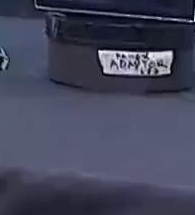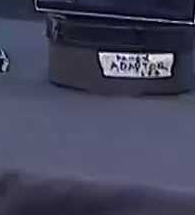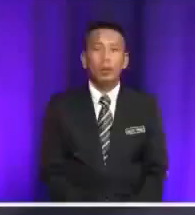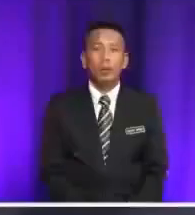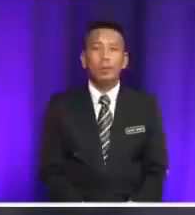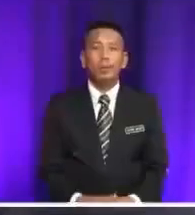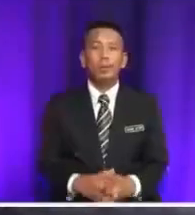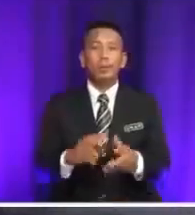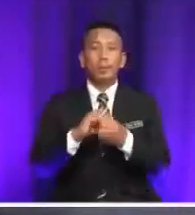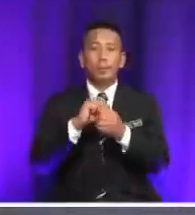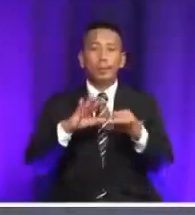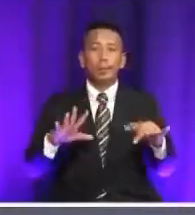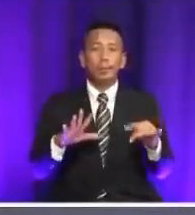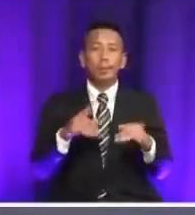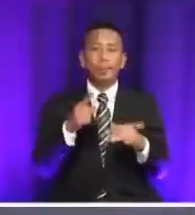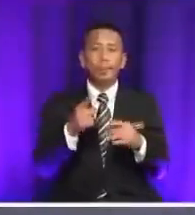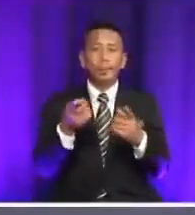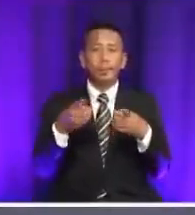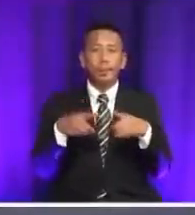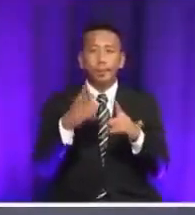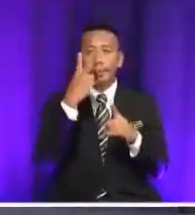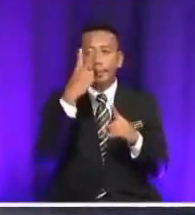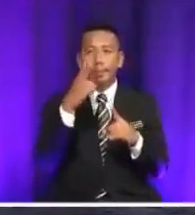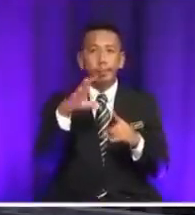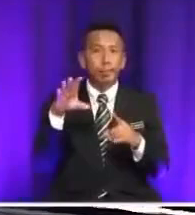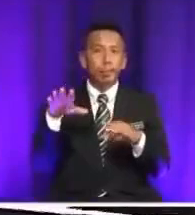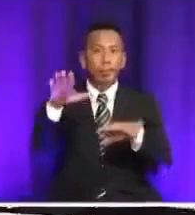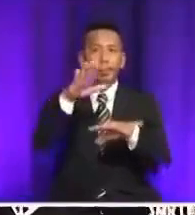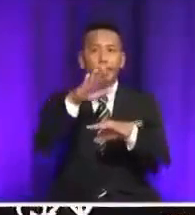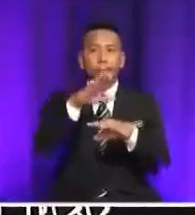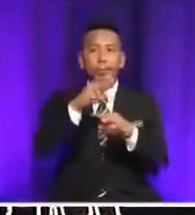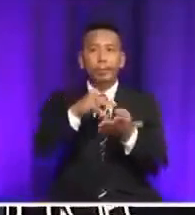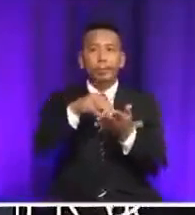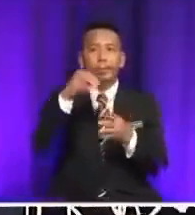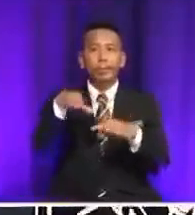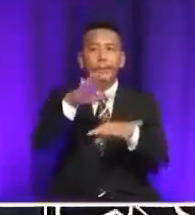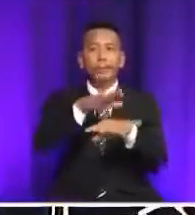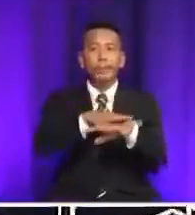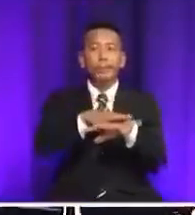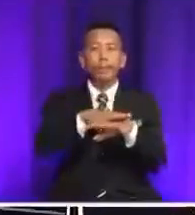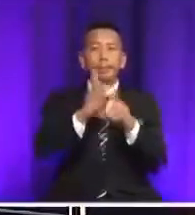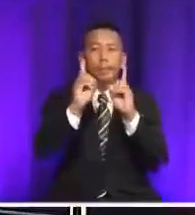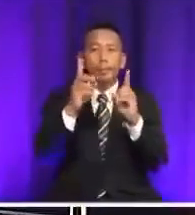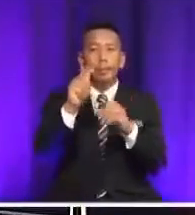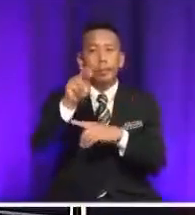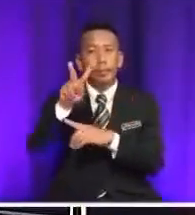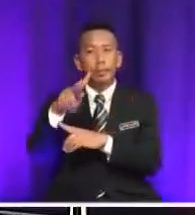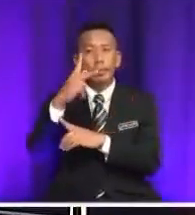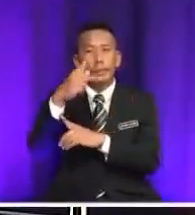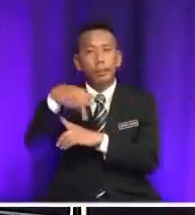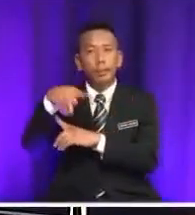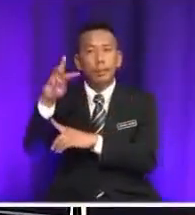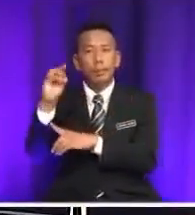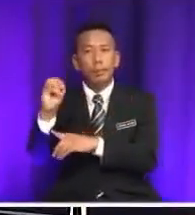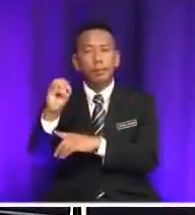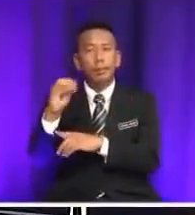salam sejahtera anda sedang menonton slot Menengah Atas sama dengan saya Shaun seefest